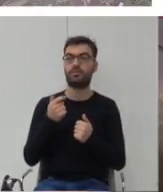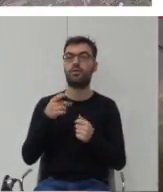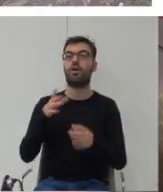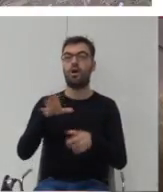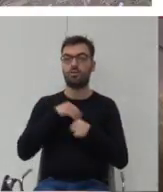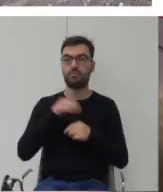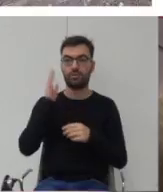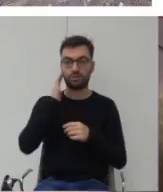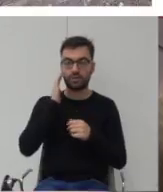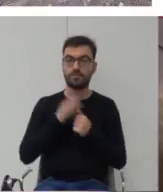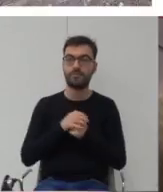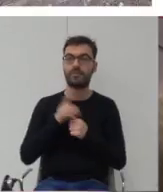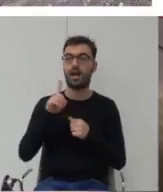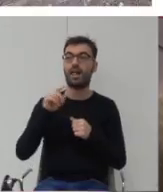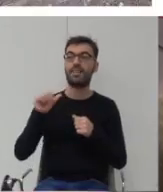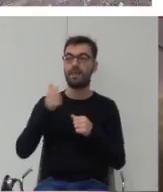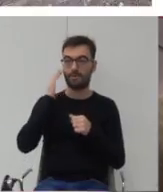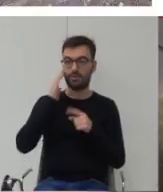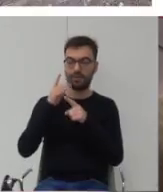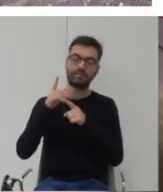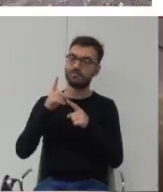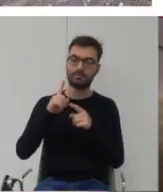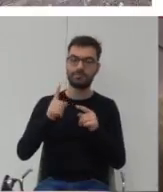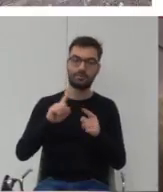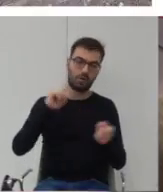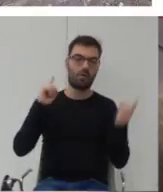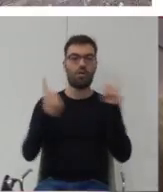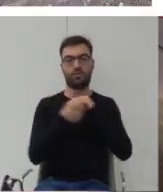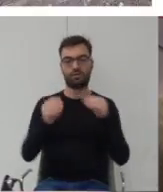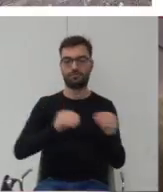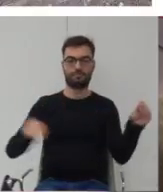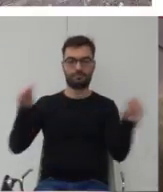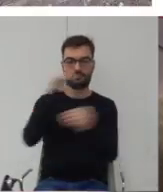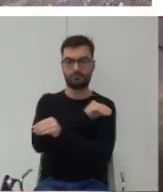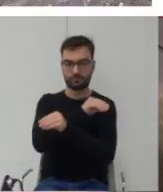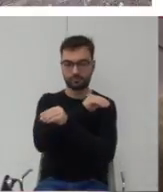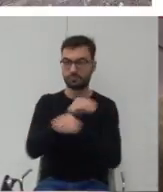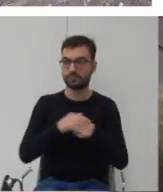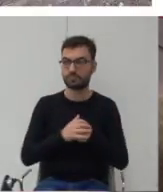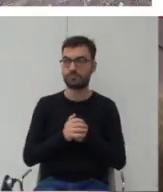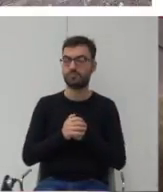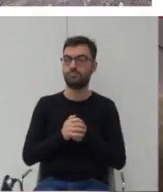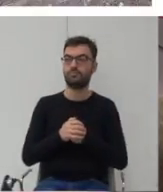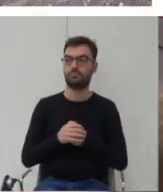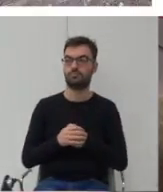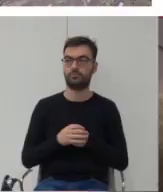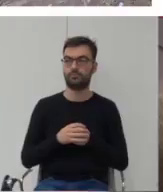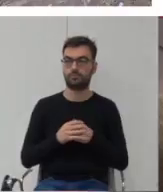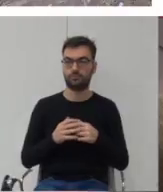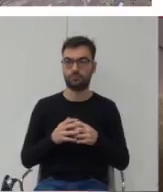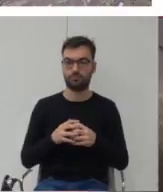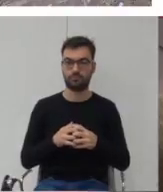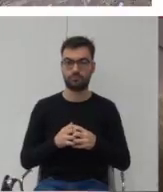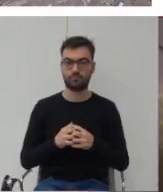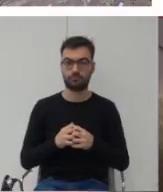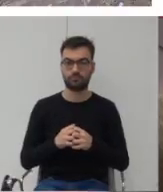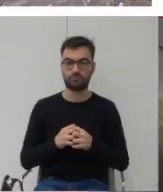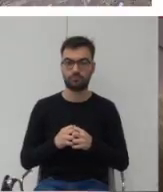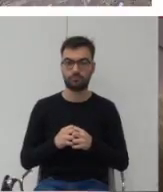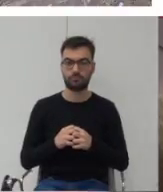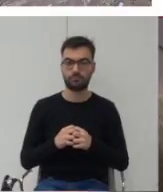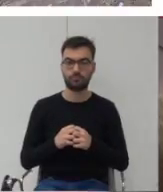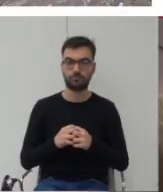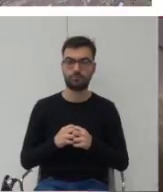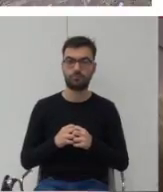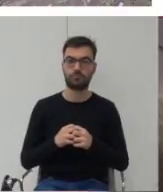żeby uzyskać mieszkanie. Natomiast najpierw mieszkanie, jak sama nazwa wskazuje, polega na odwrotnej jakby